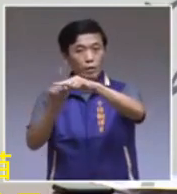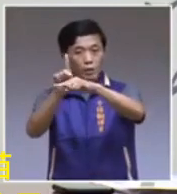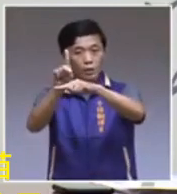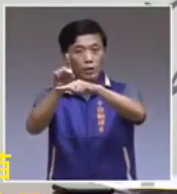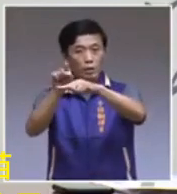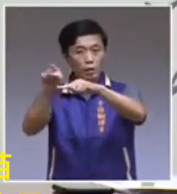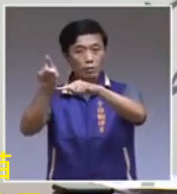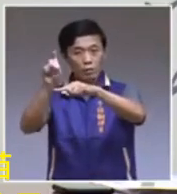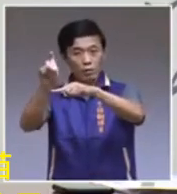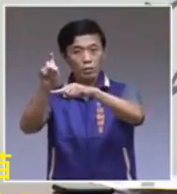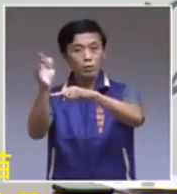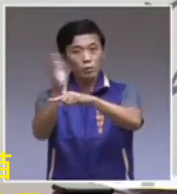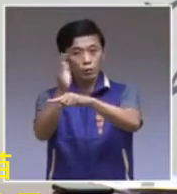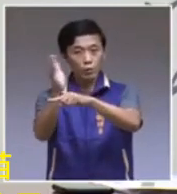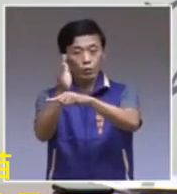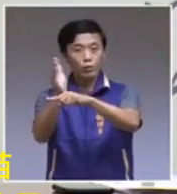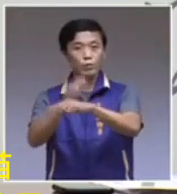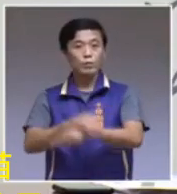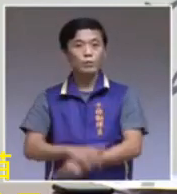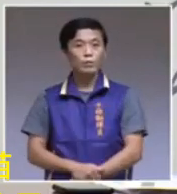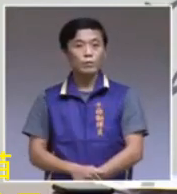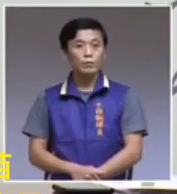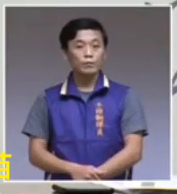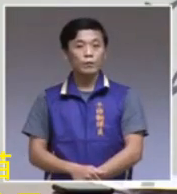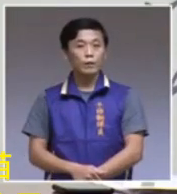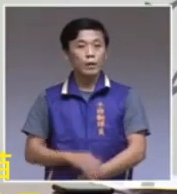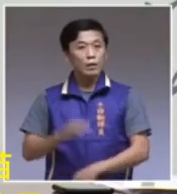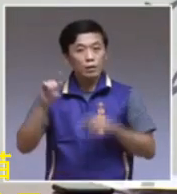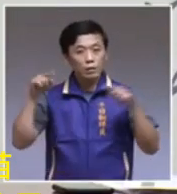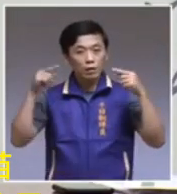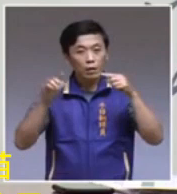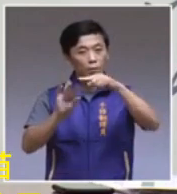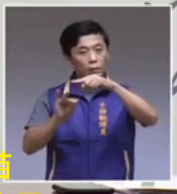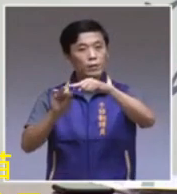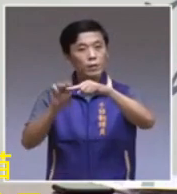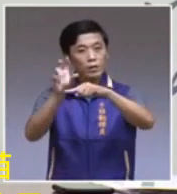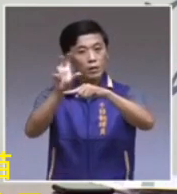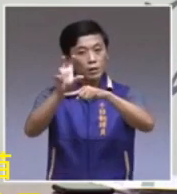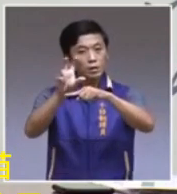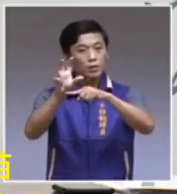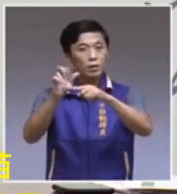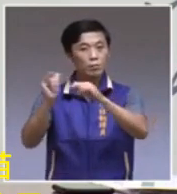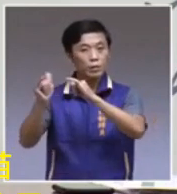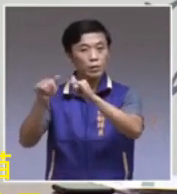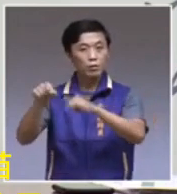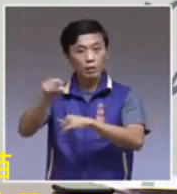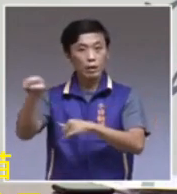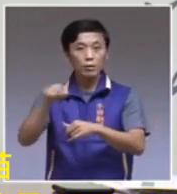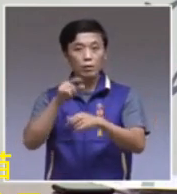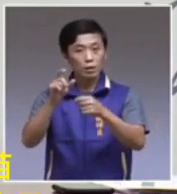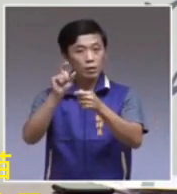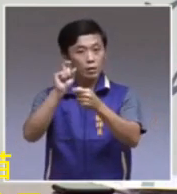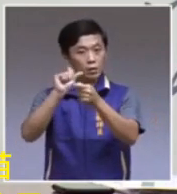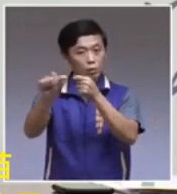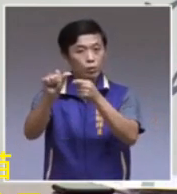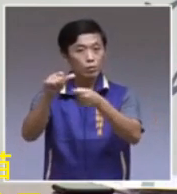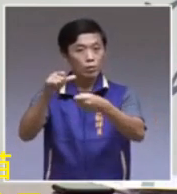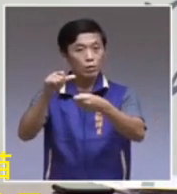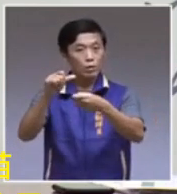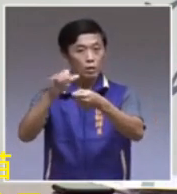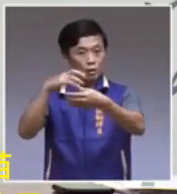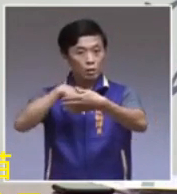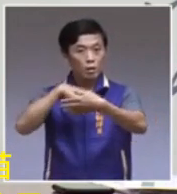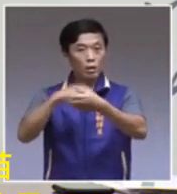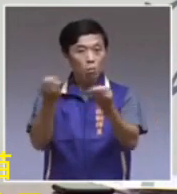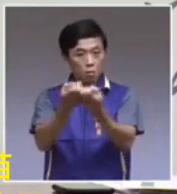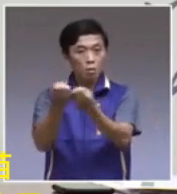1/10左右了哈。那但是它常常70%的人是在15分钟以内发生，那